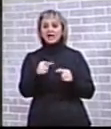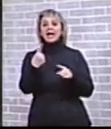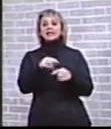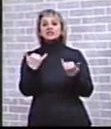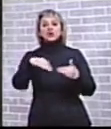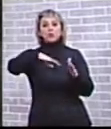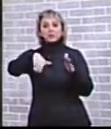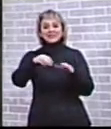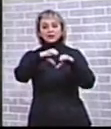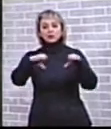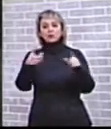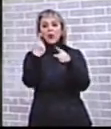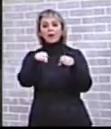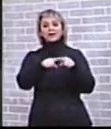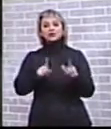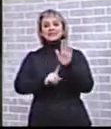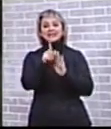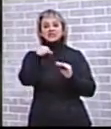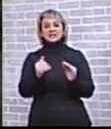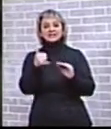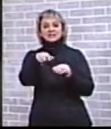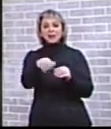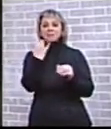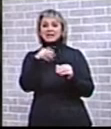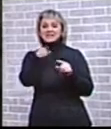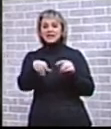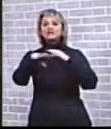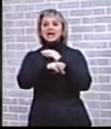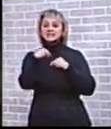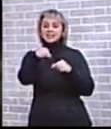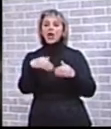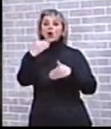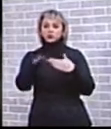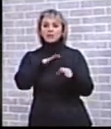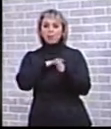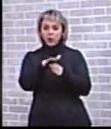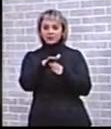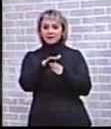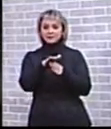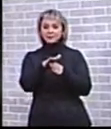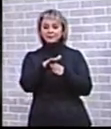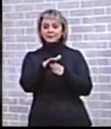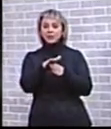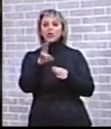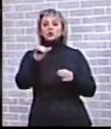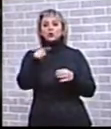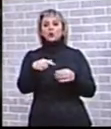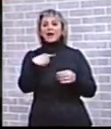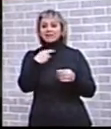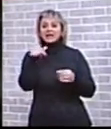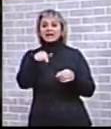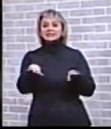сейчас пустая трубка, в которую изначально засыпается материал, то есть в конце она идет уже полная. Ну, грубо говоря,